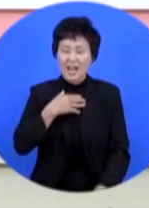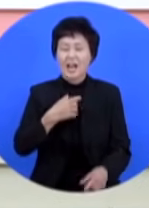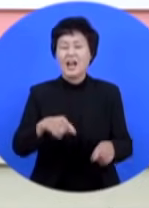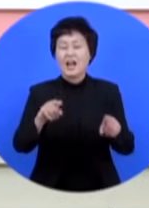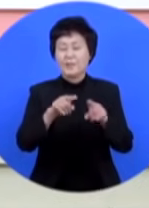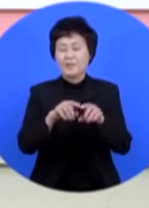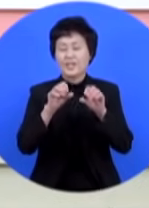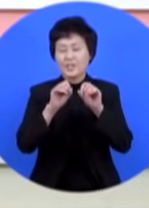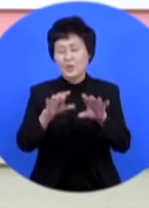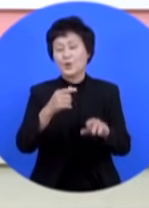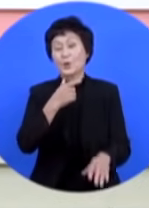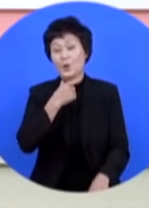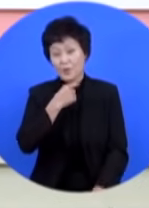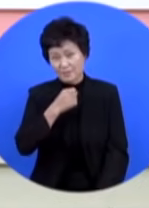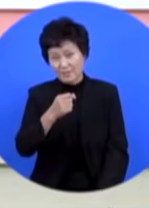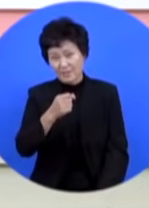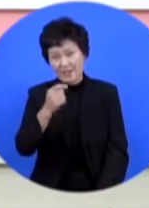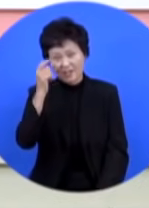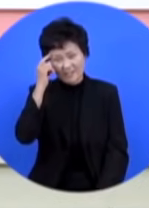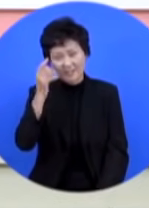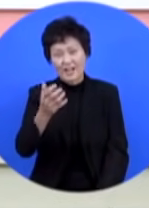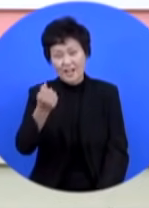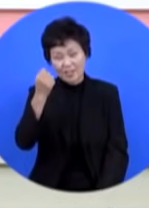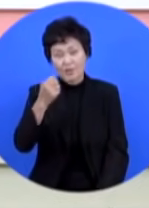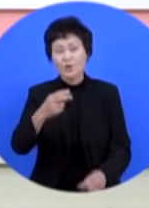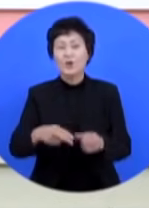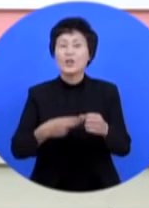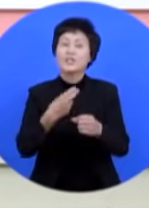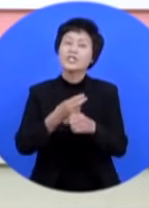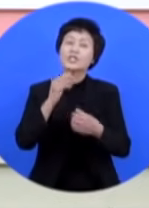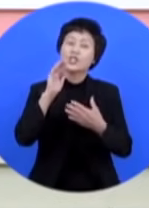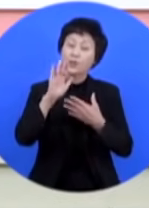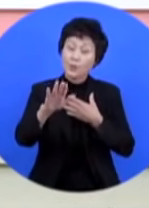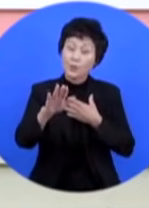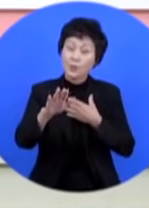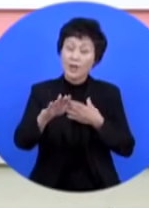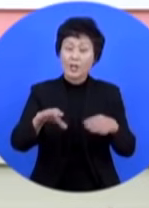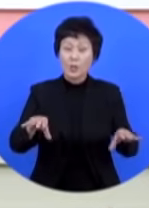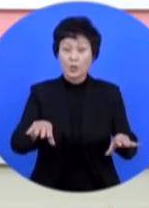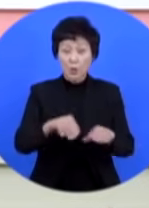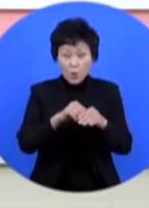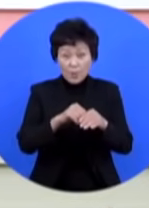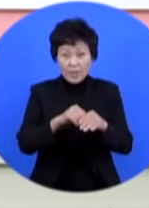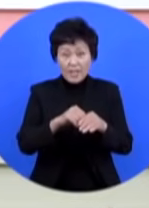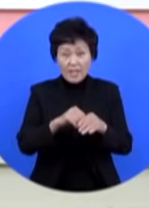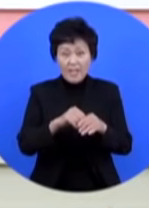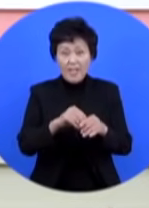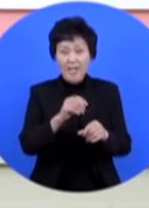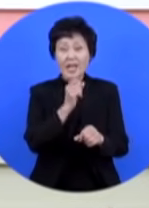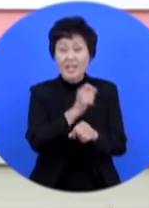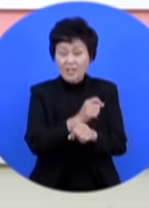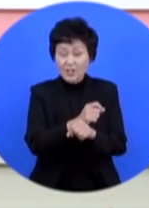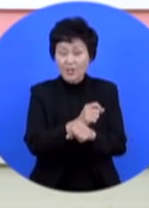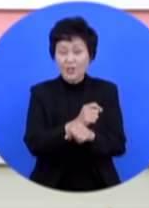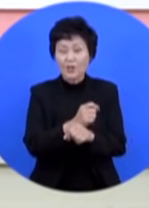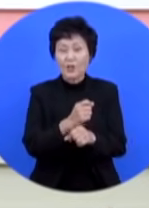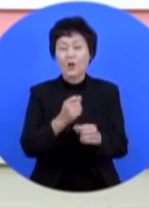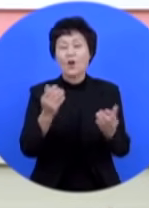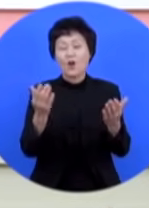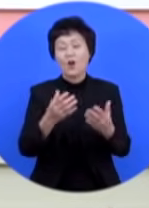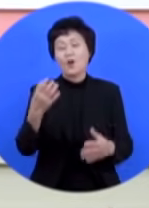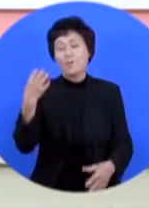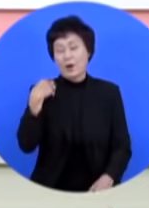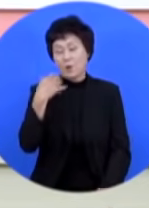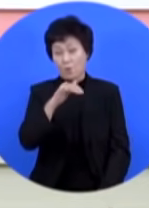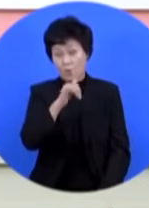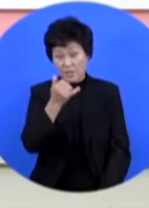분들에게 앞으로 한 2년 후에는 현재 제가 총회 임원으로 봉사하고 있는데 네. 총회 임원으로 봉사하는 것이 끝나면은